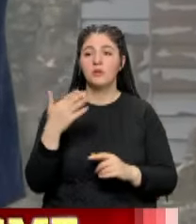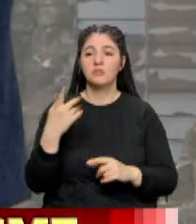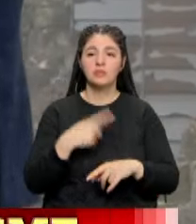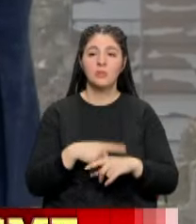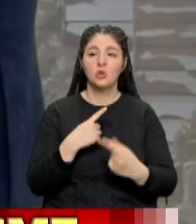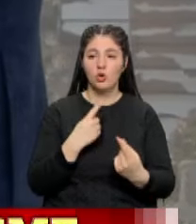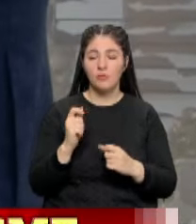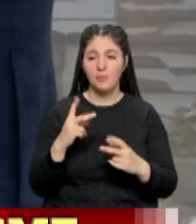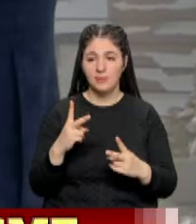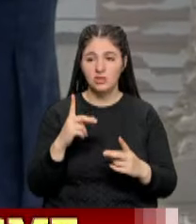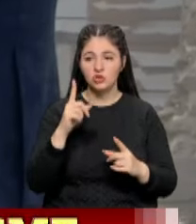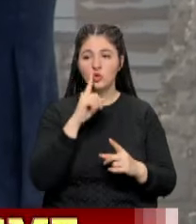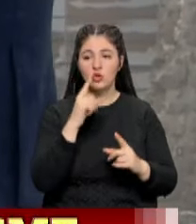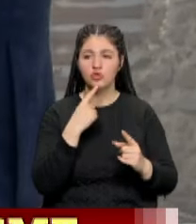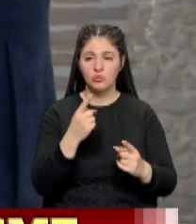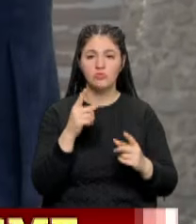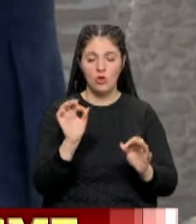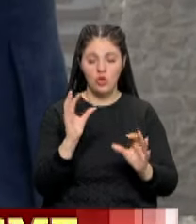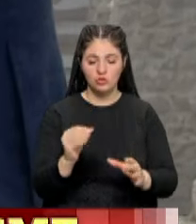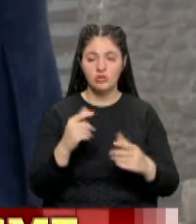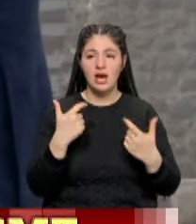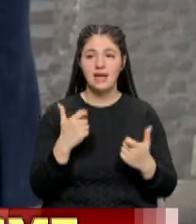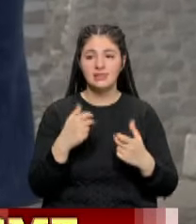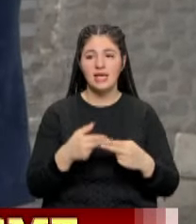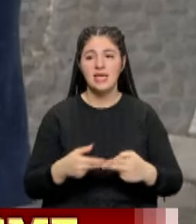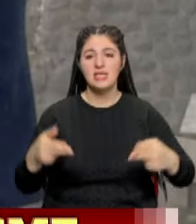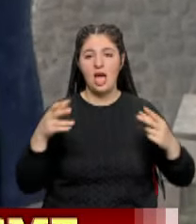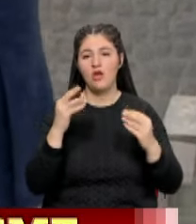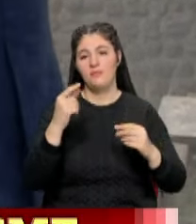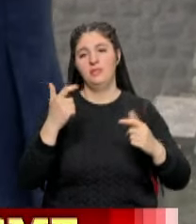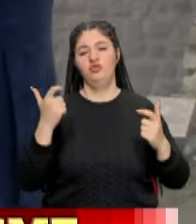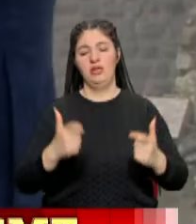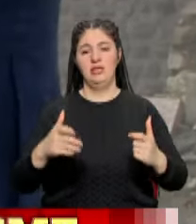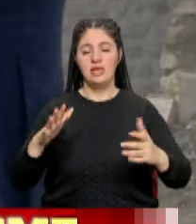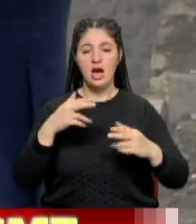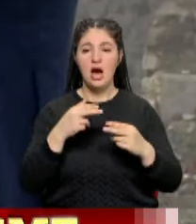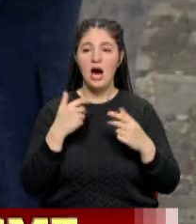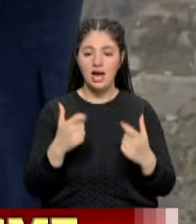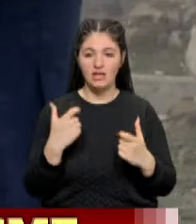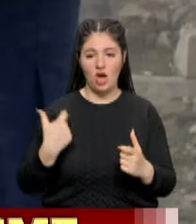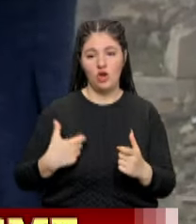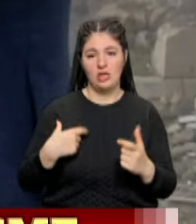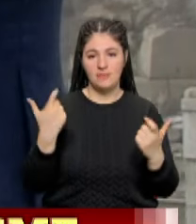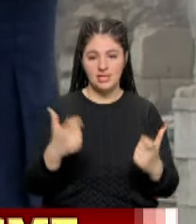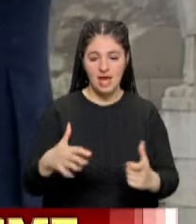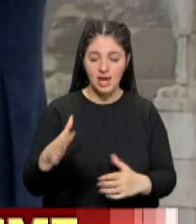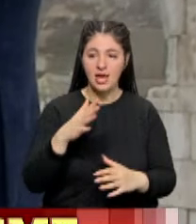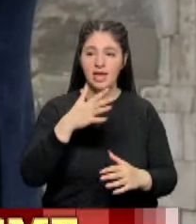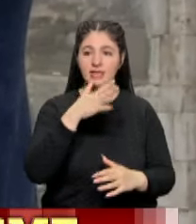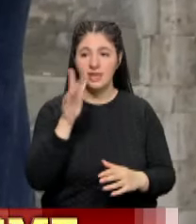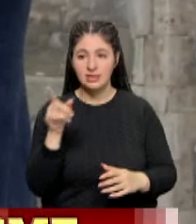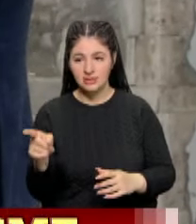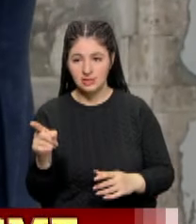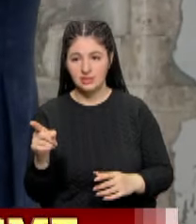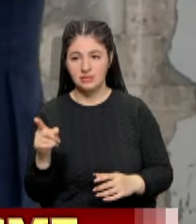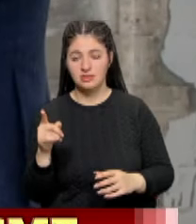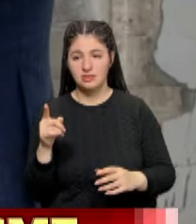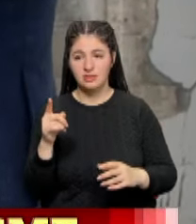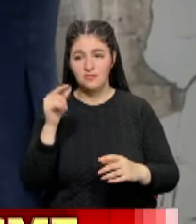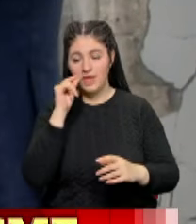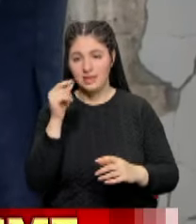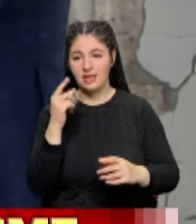zaman da konuşabiliriz. Son cümlem şu olsun. Hatay hikayesi olan bir şehir. Hatay özel bir şehir. Denizinden